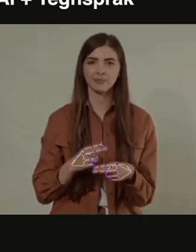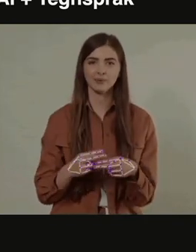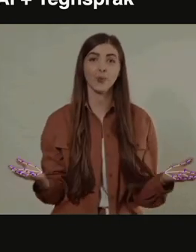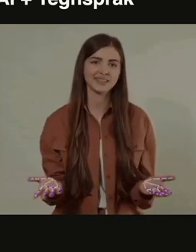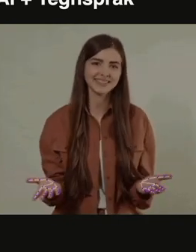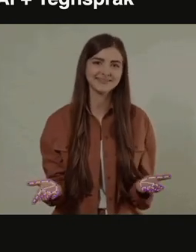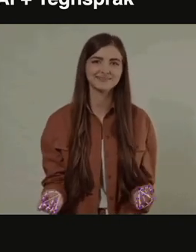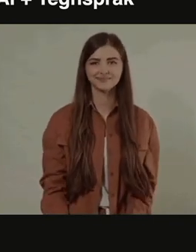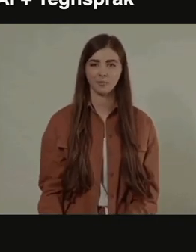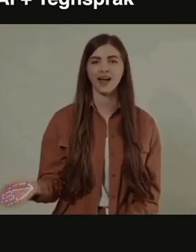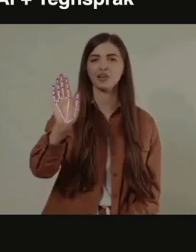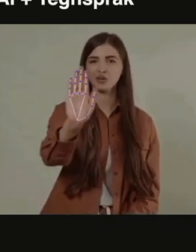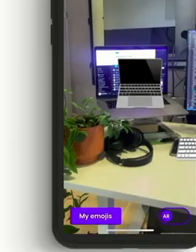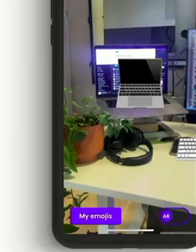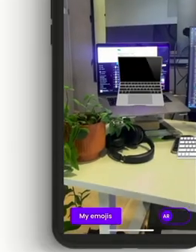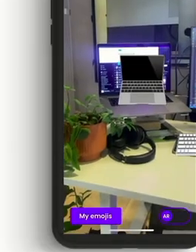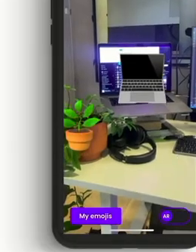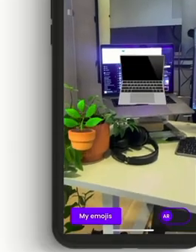snakker. Veldig spennende.